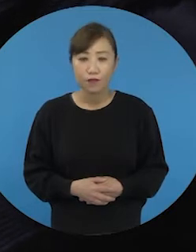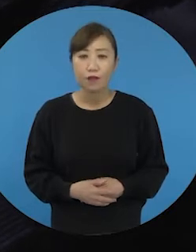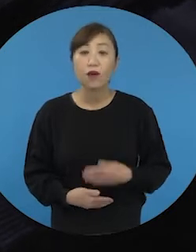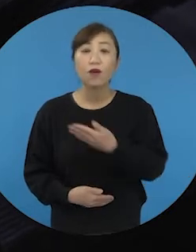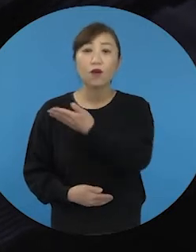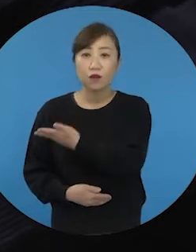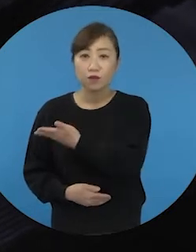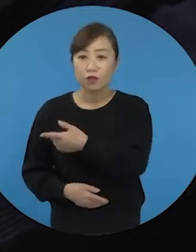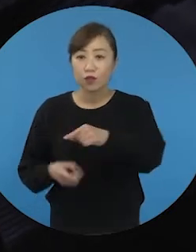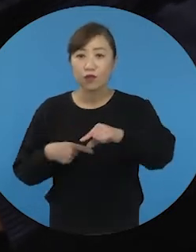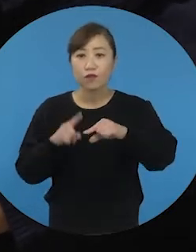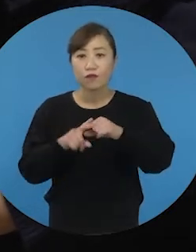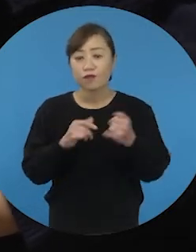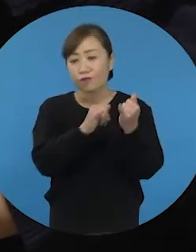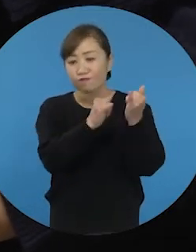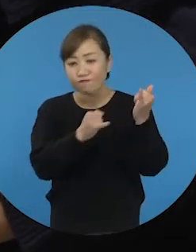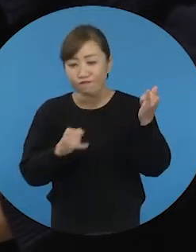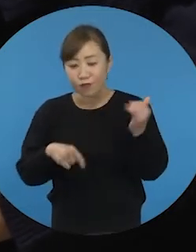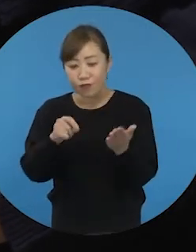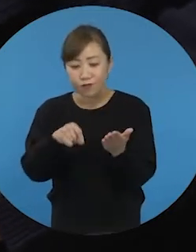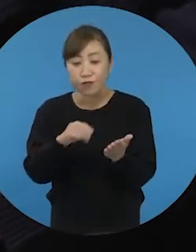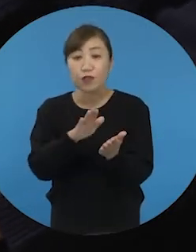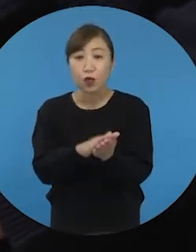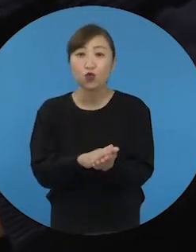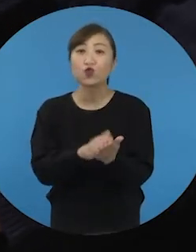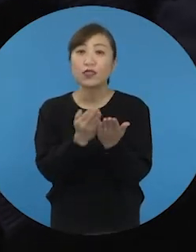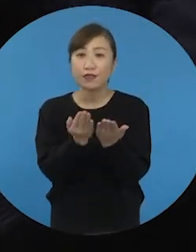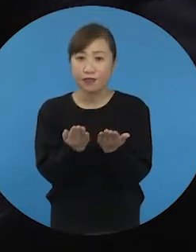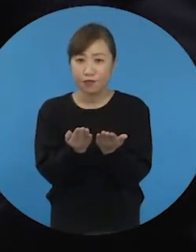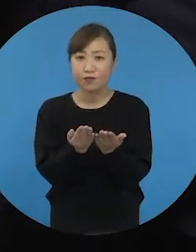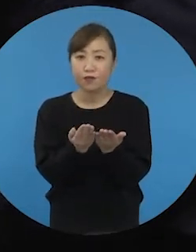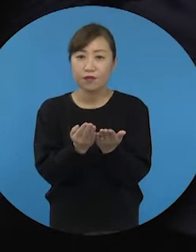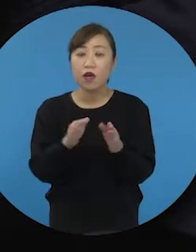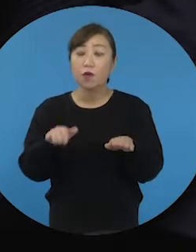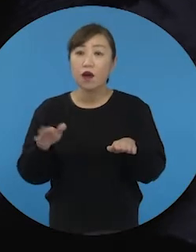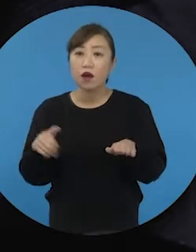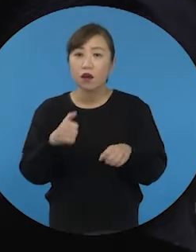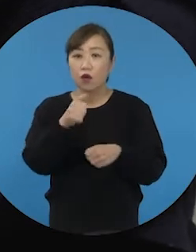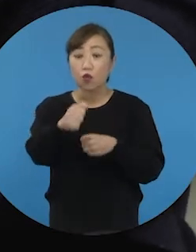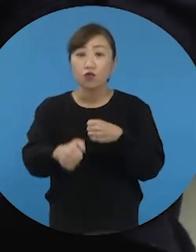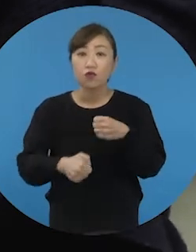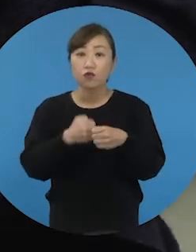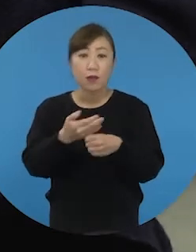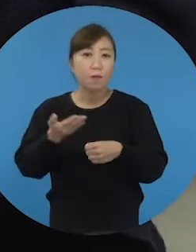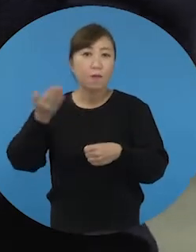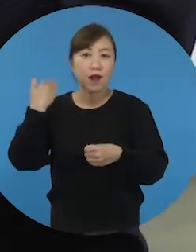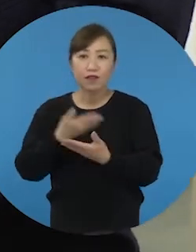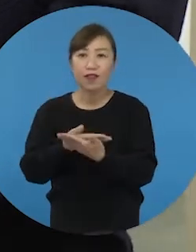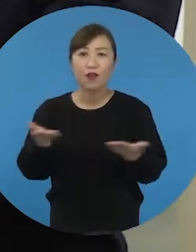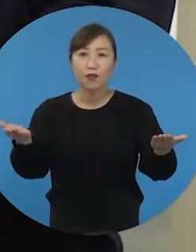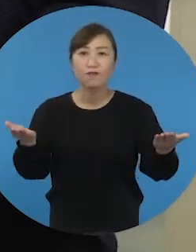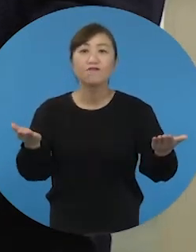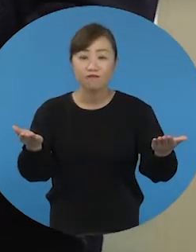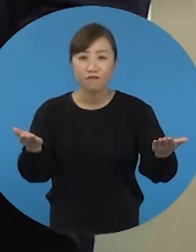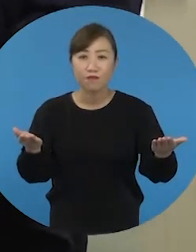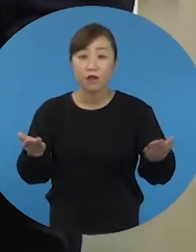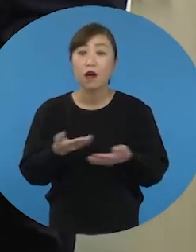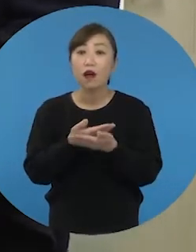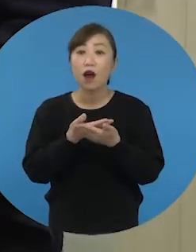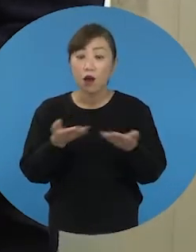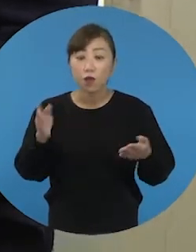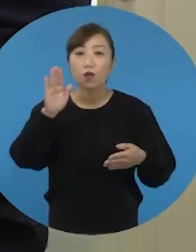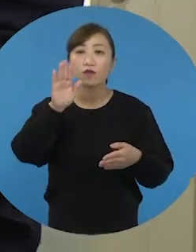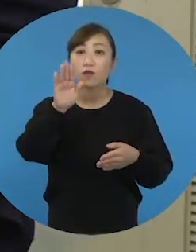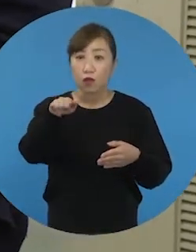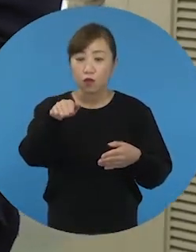こちらは府中の歴史を綴った府中志士です。今からおよそ50年前に発行されたものですが、この本